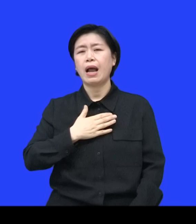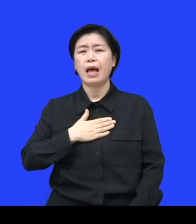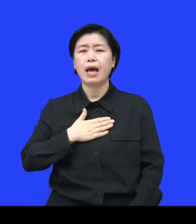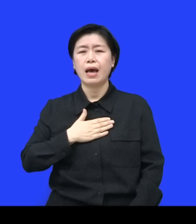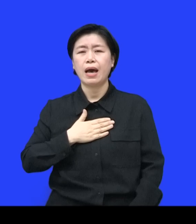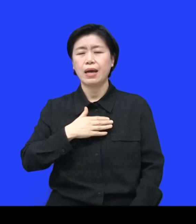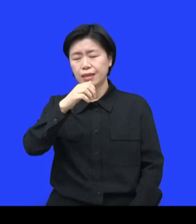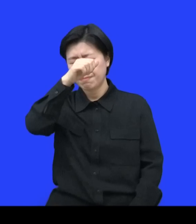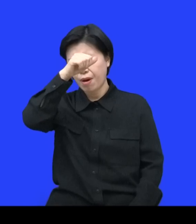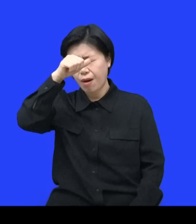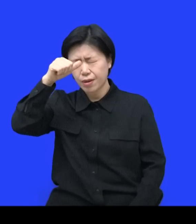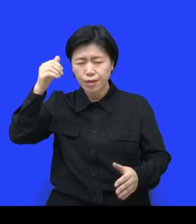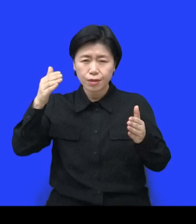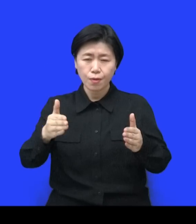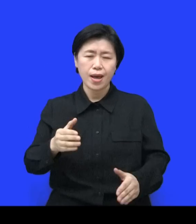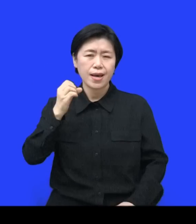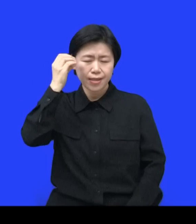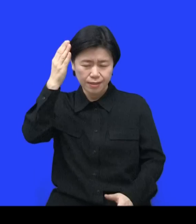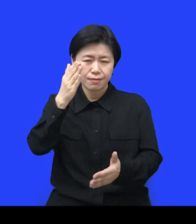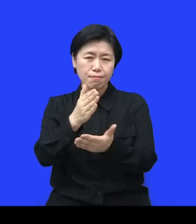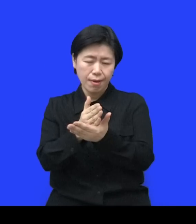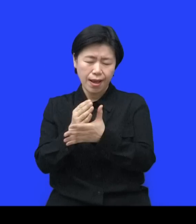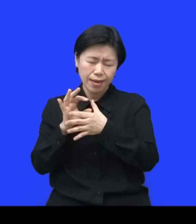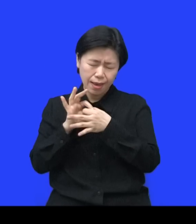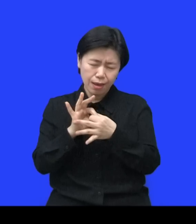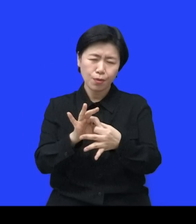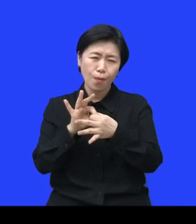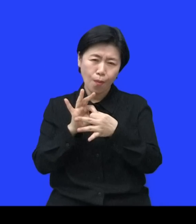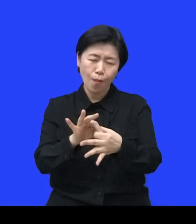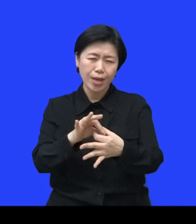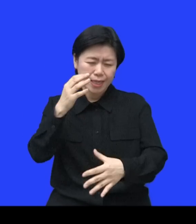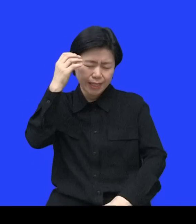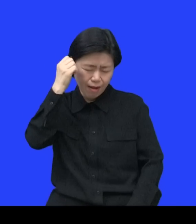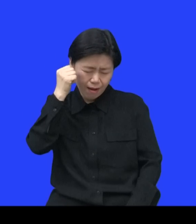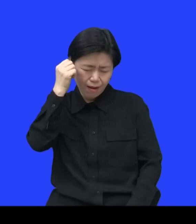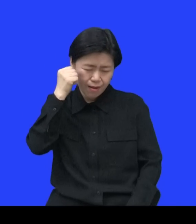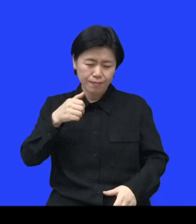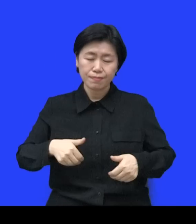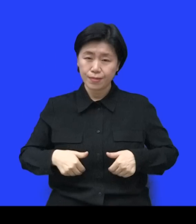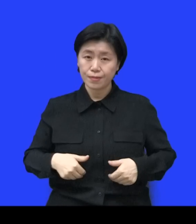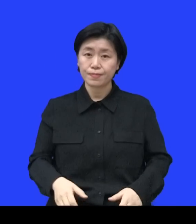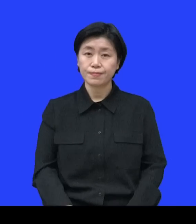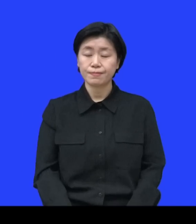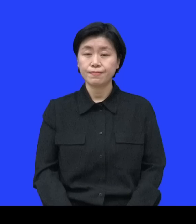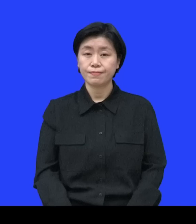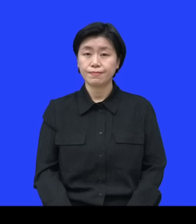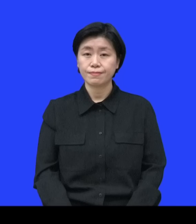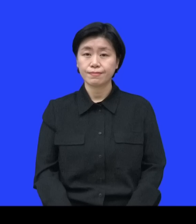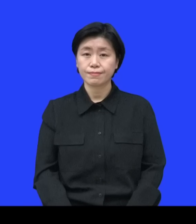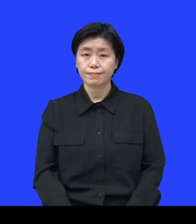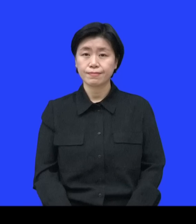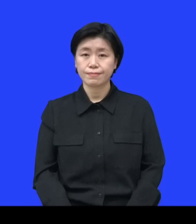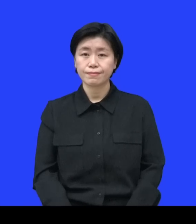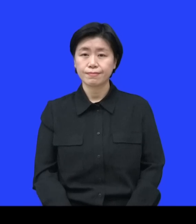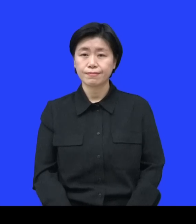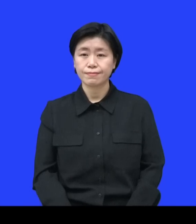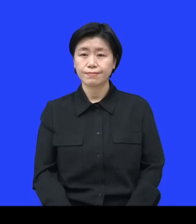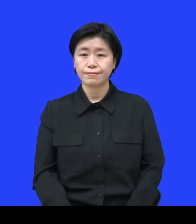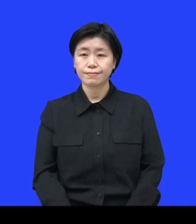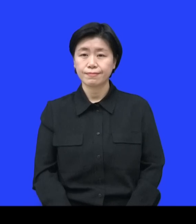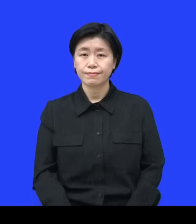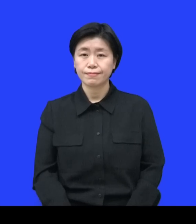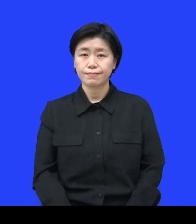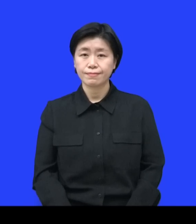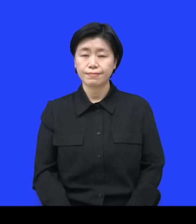평생 잊지 말아야 돼. 개척교회 목회자로서의, 설교자로서의 마음이 아닌가. 그런 마음 가지고 살아가려고 합니다.